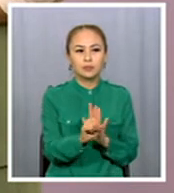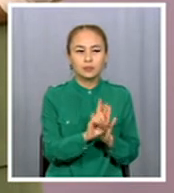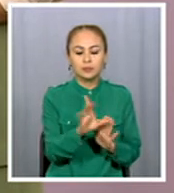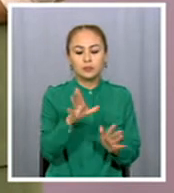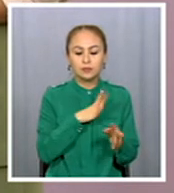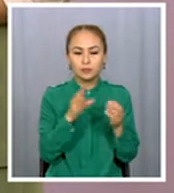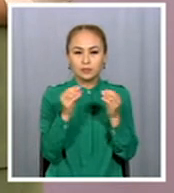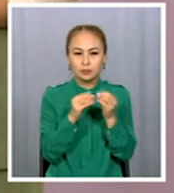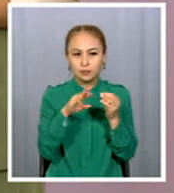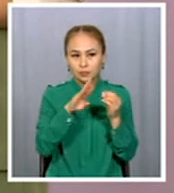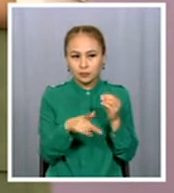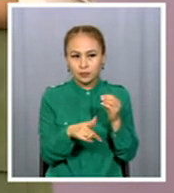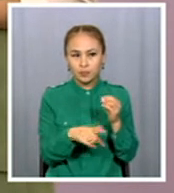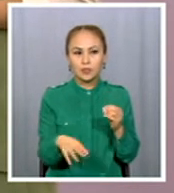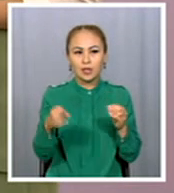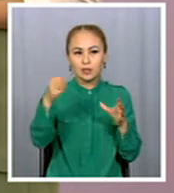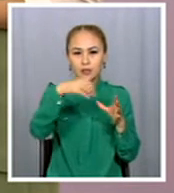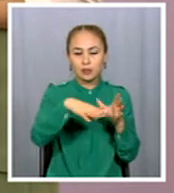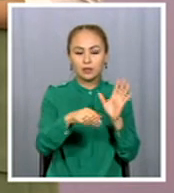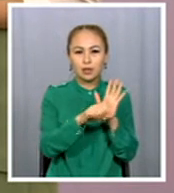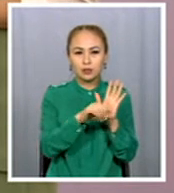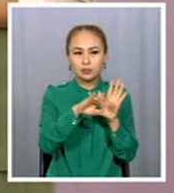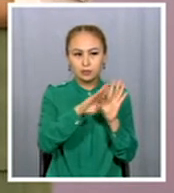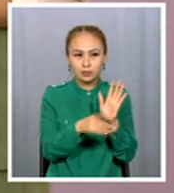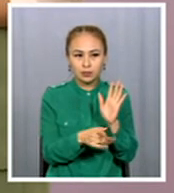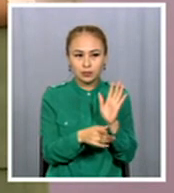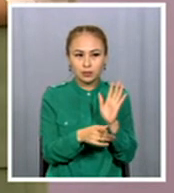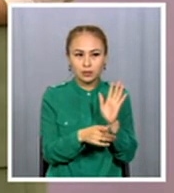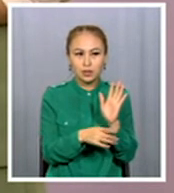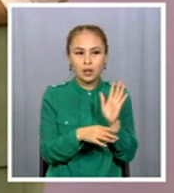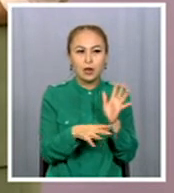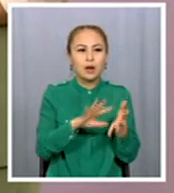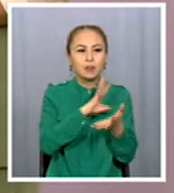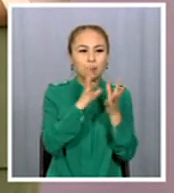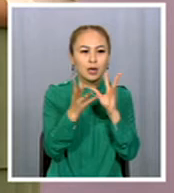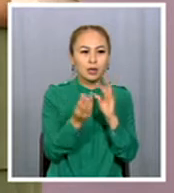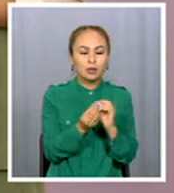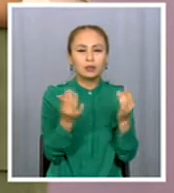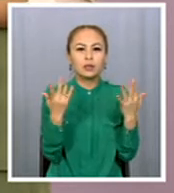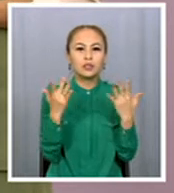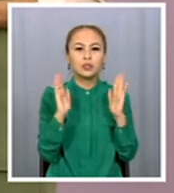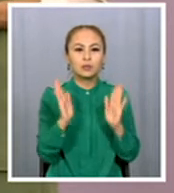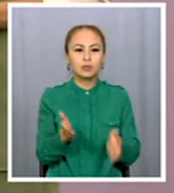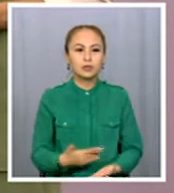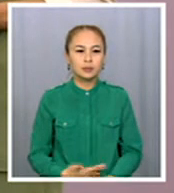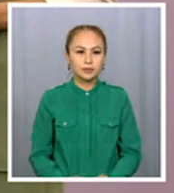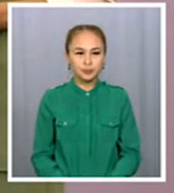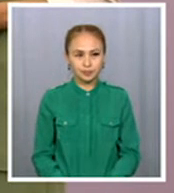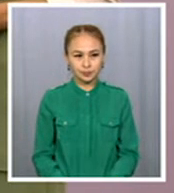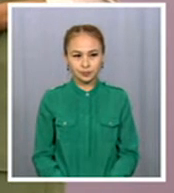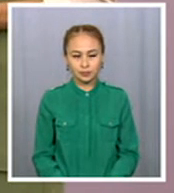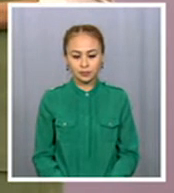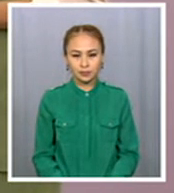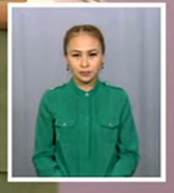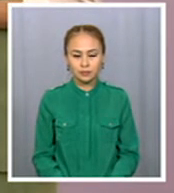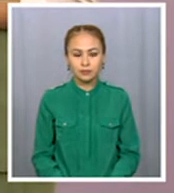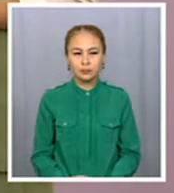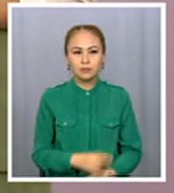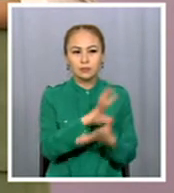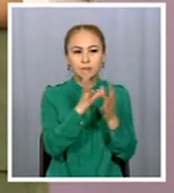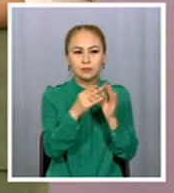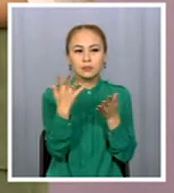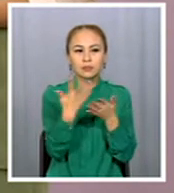теңге, салынды 6 теңге. Барлығы қанша теңге болғаны белгісіз. Бүтінді табу